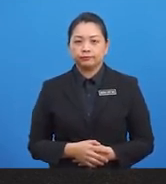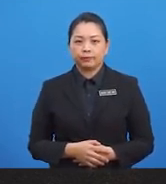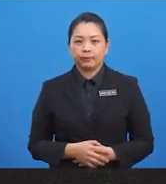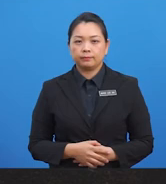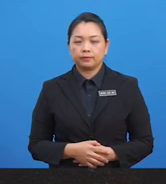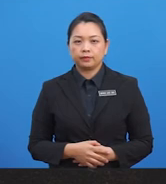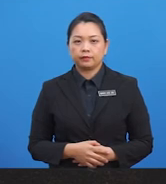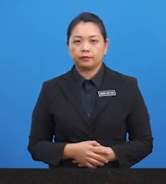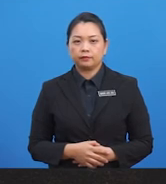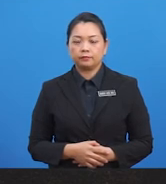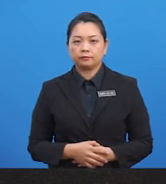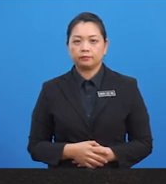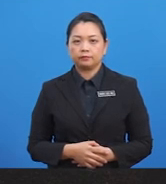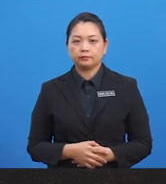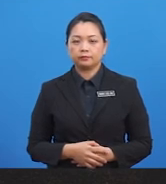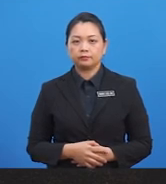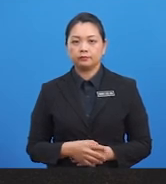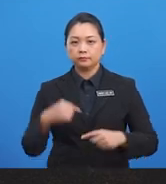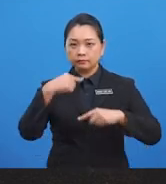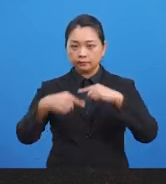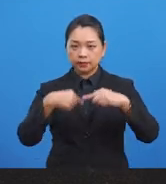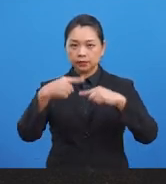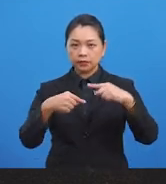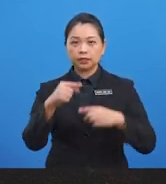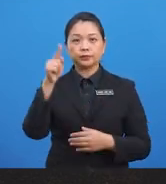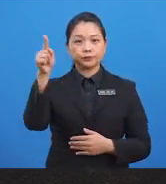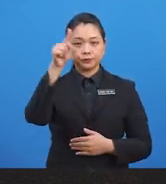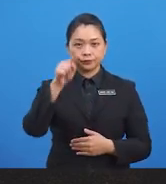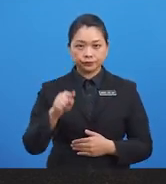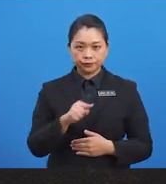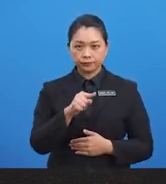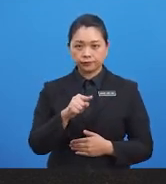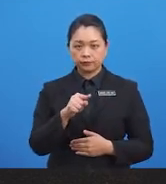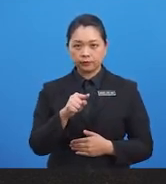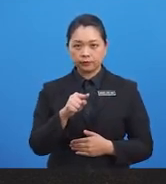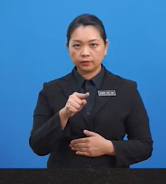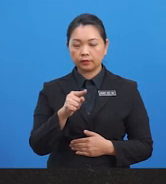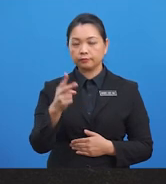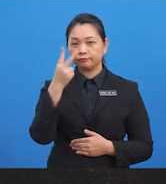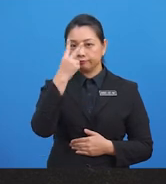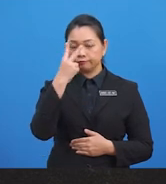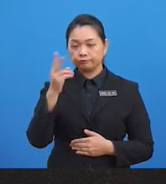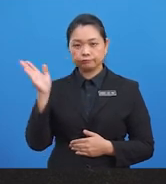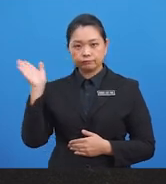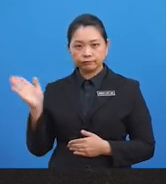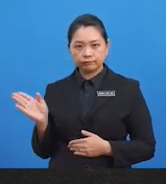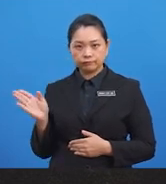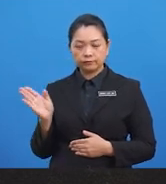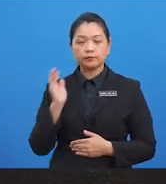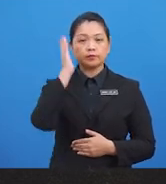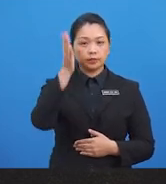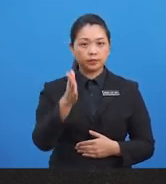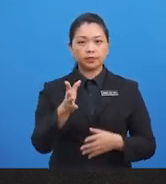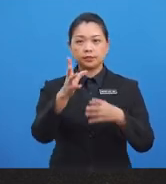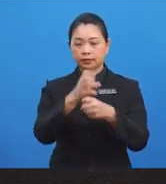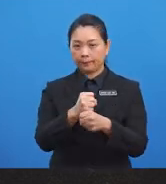Ya, betul. Apabila kita kamirkan 3x tambah 5, kita akan